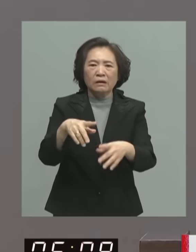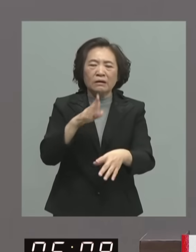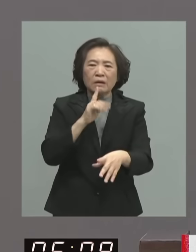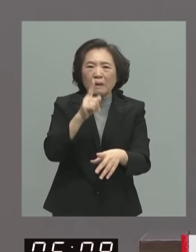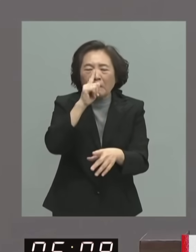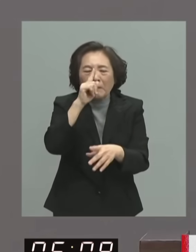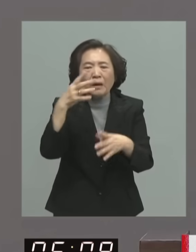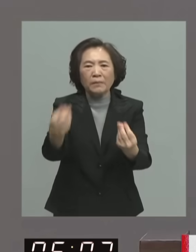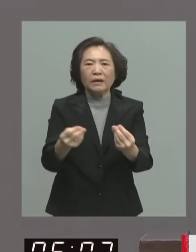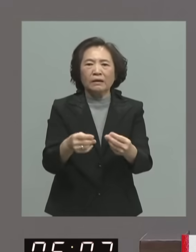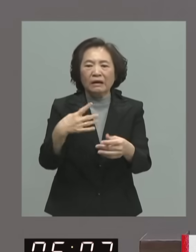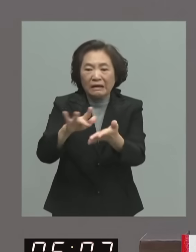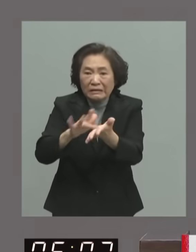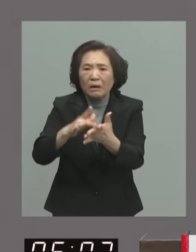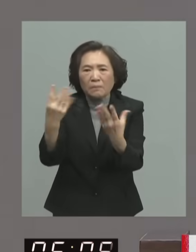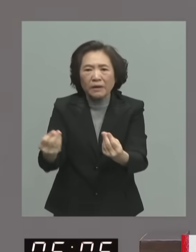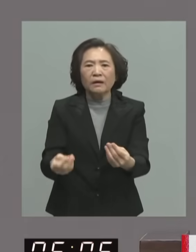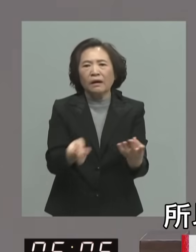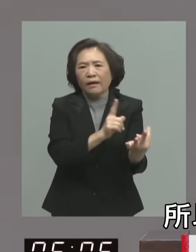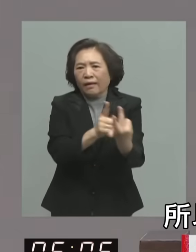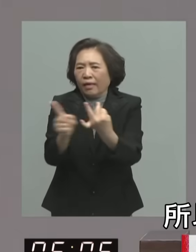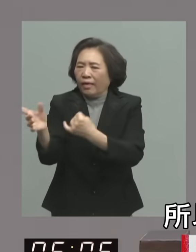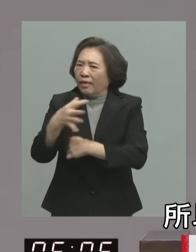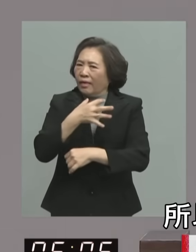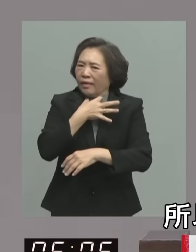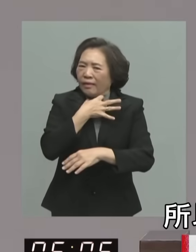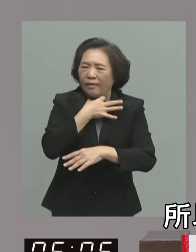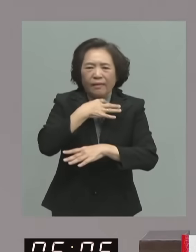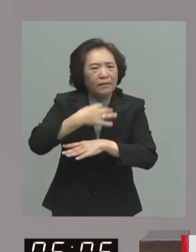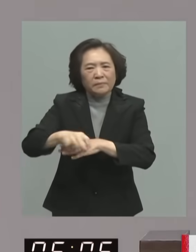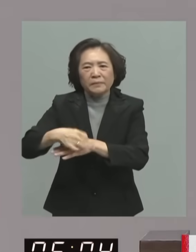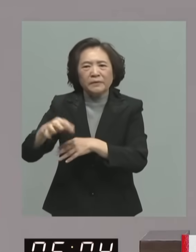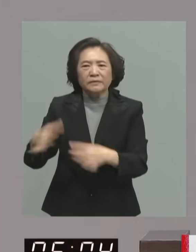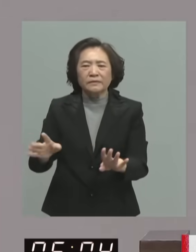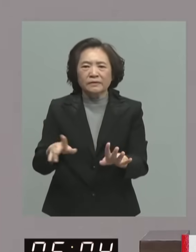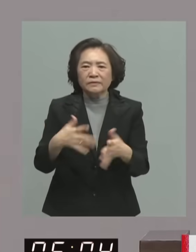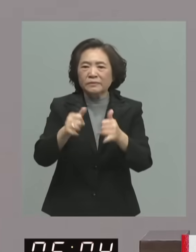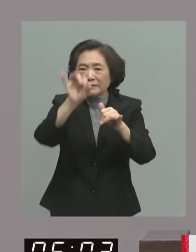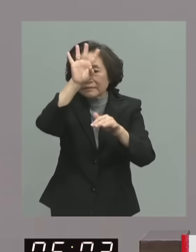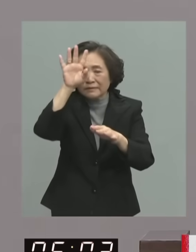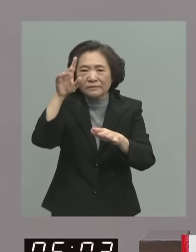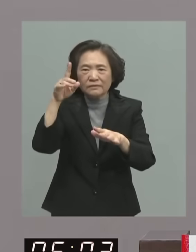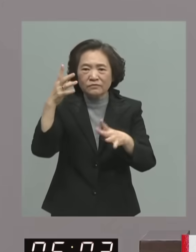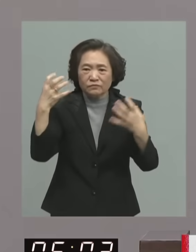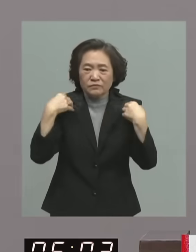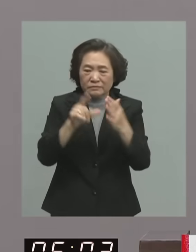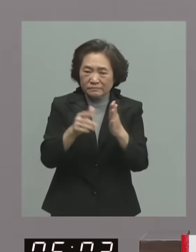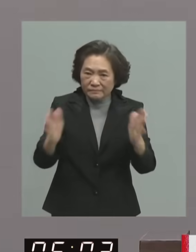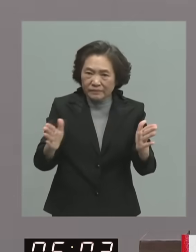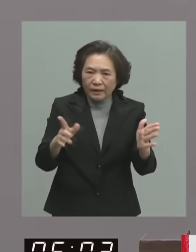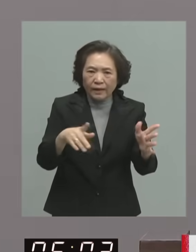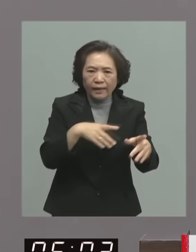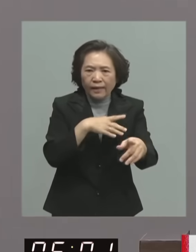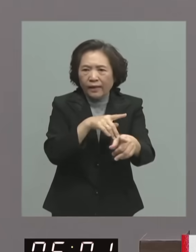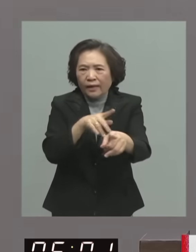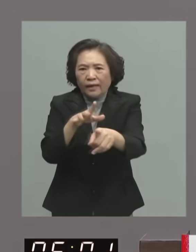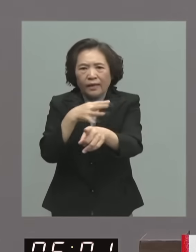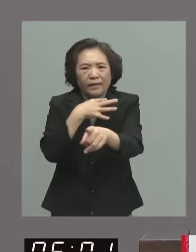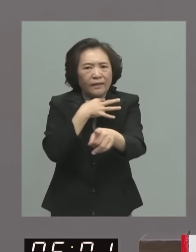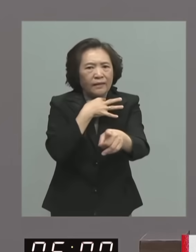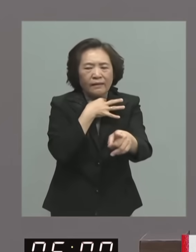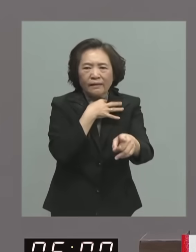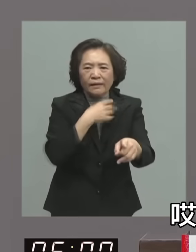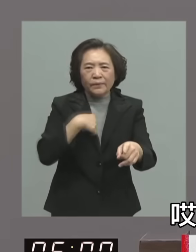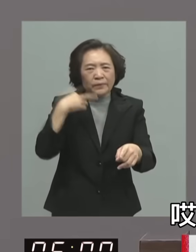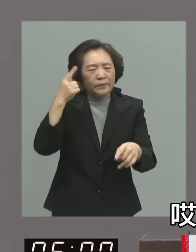欠，连药也欠。所以民进党执政这几年，什么拢欠，很加切心的是